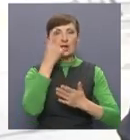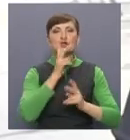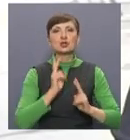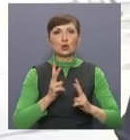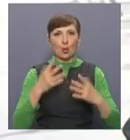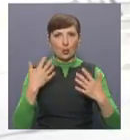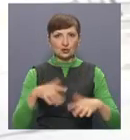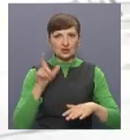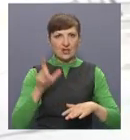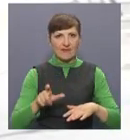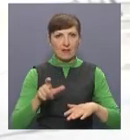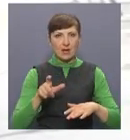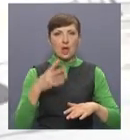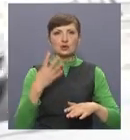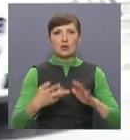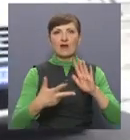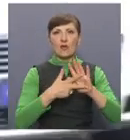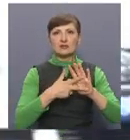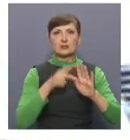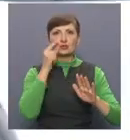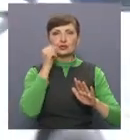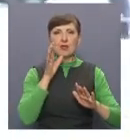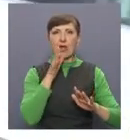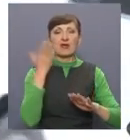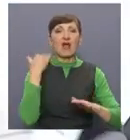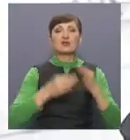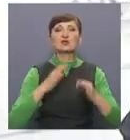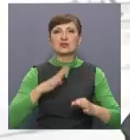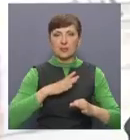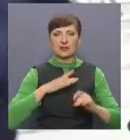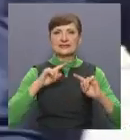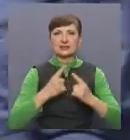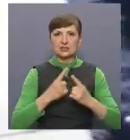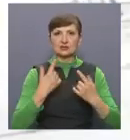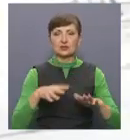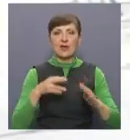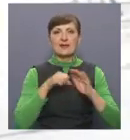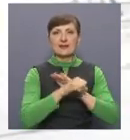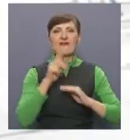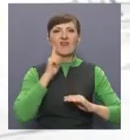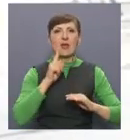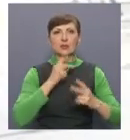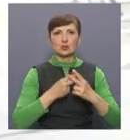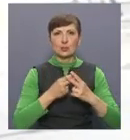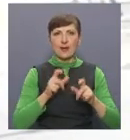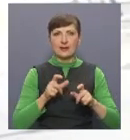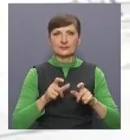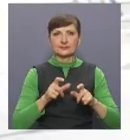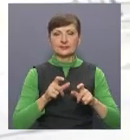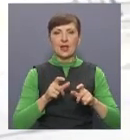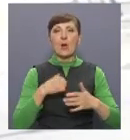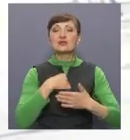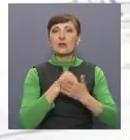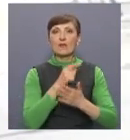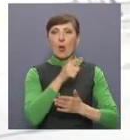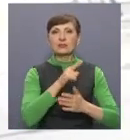личность подозреваемого, 48-летний, ранее судимый, задержан и водворен в изолятор временного содержания. Установлено,